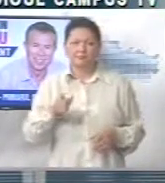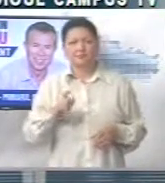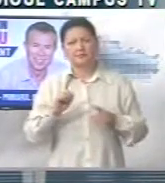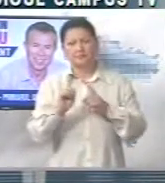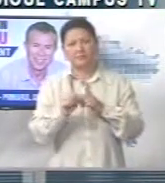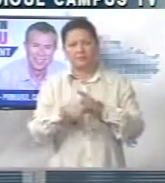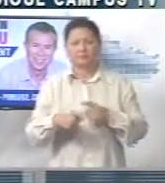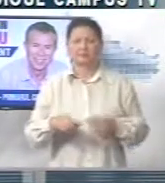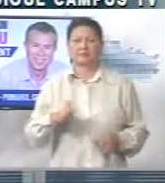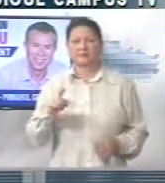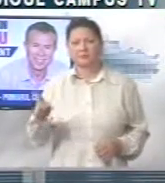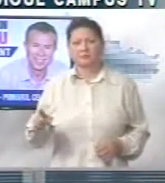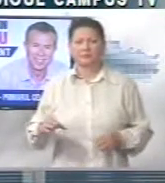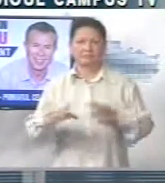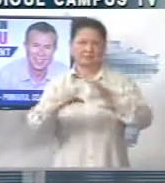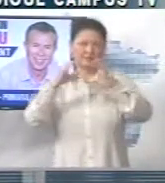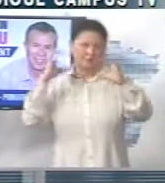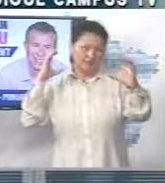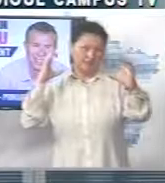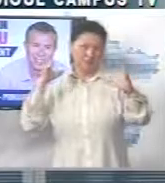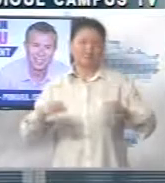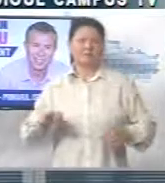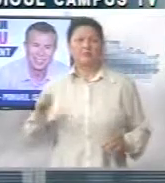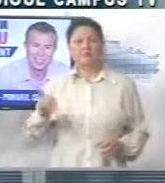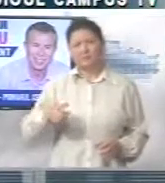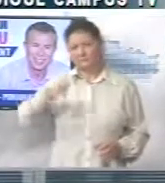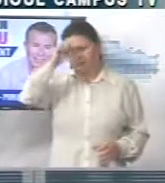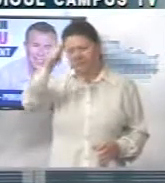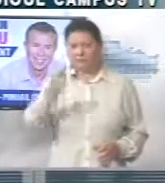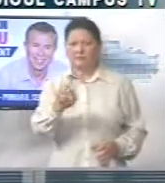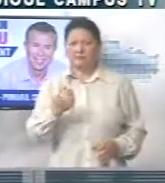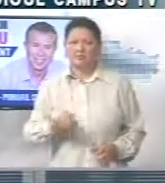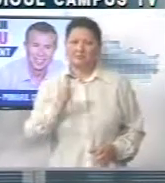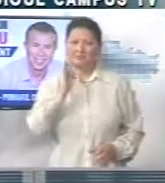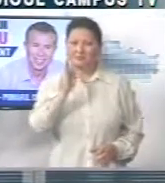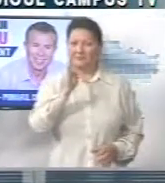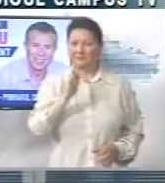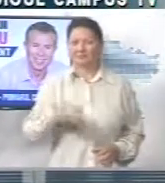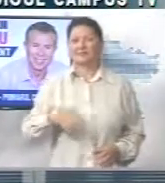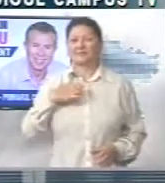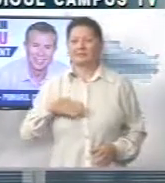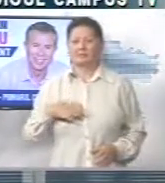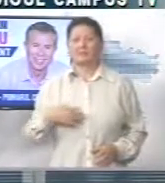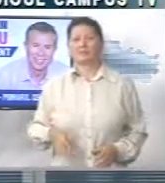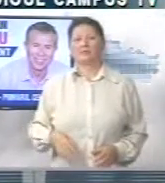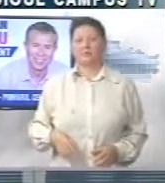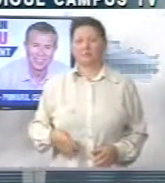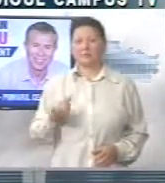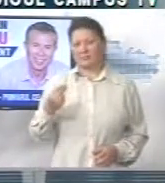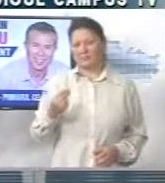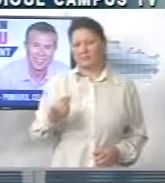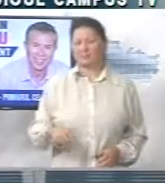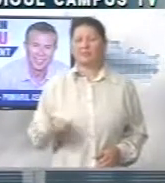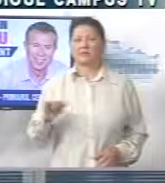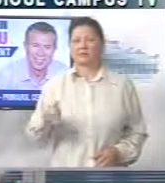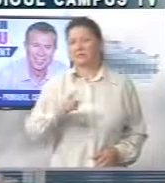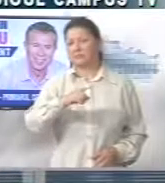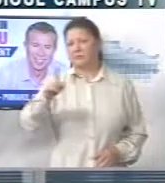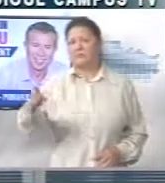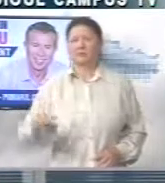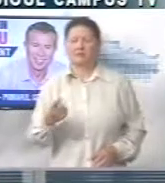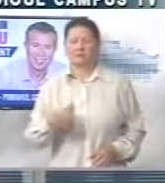public, pentru că și cetățenii din micro 14 vor să ajungă în zona hipermarketului cu o cursă directă să nu mai schimbe 2-3 mașini și ceilalți din altă